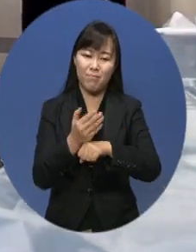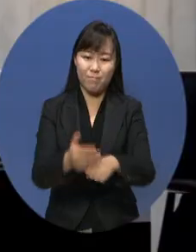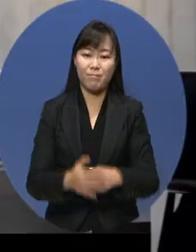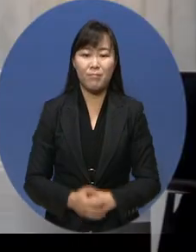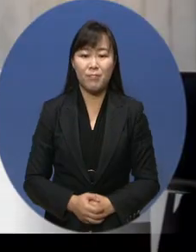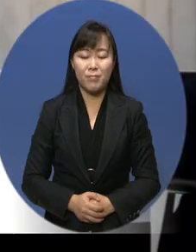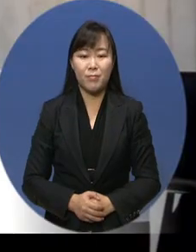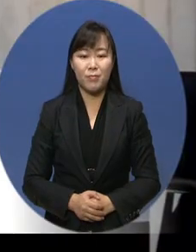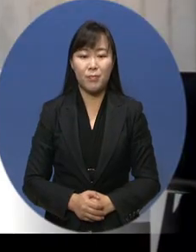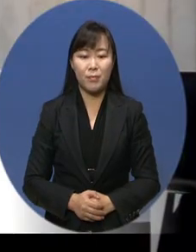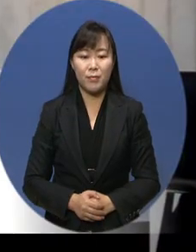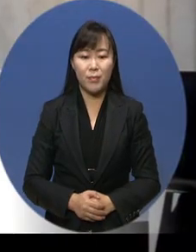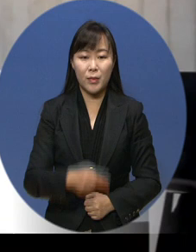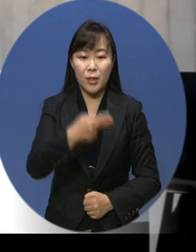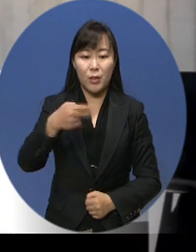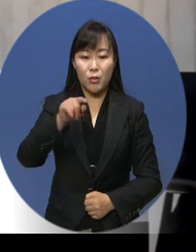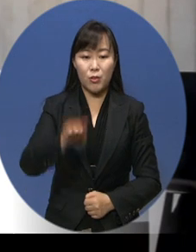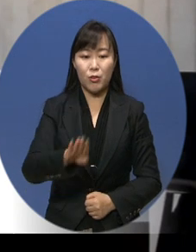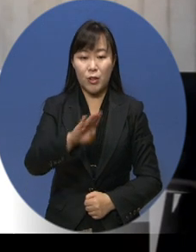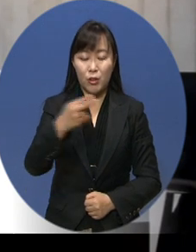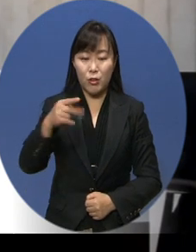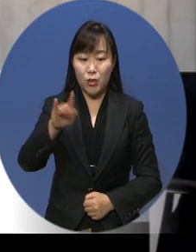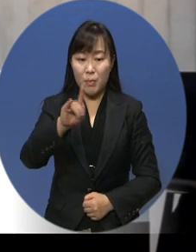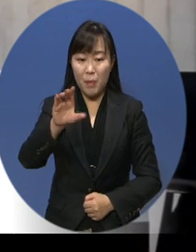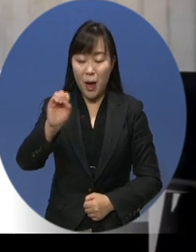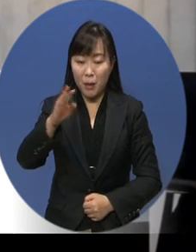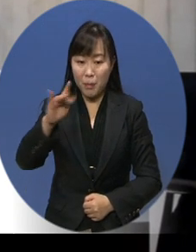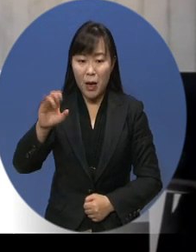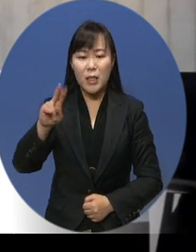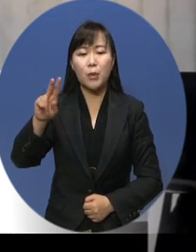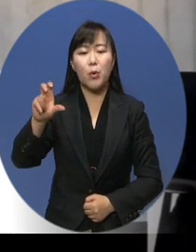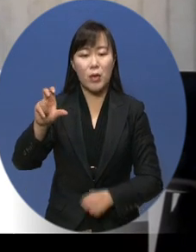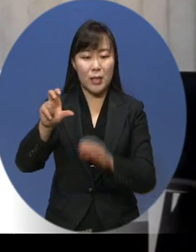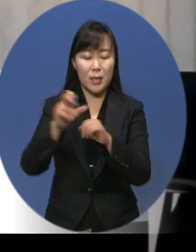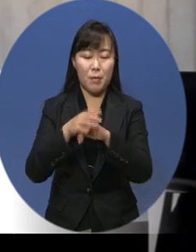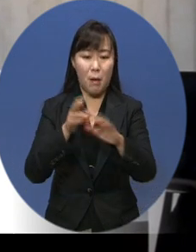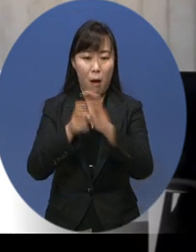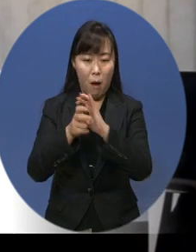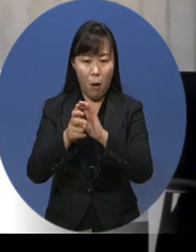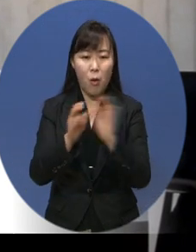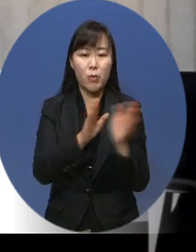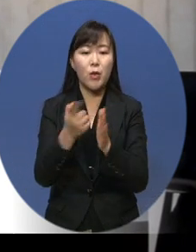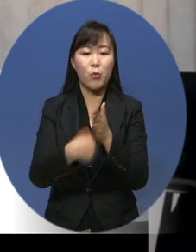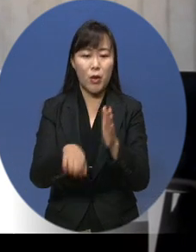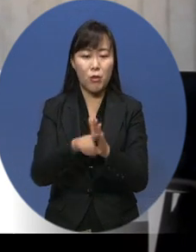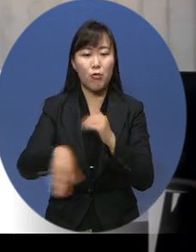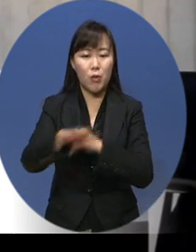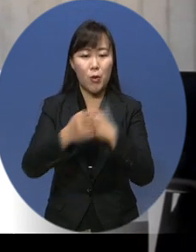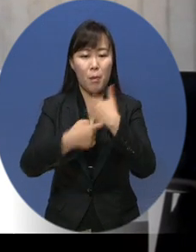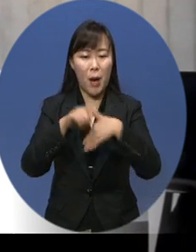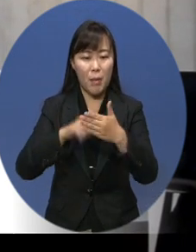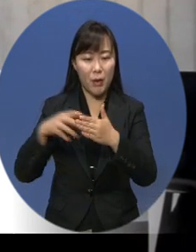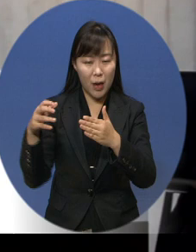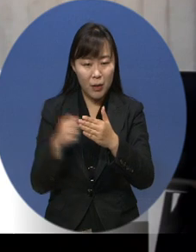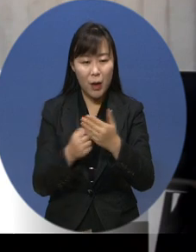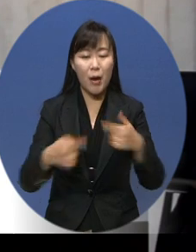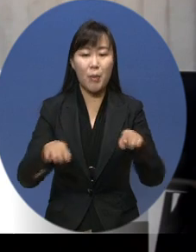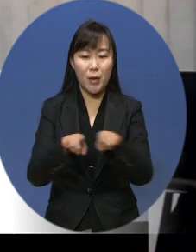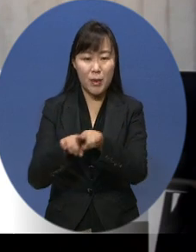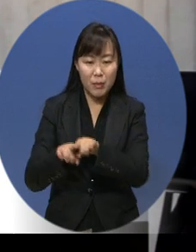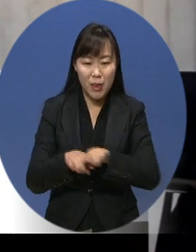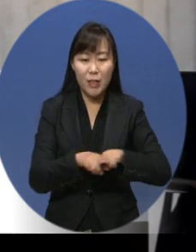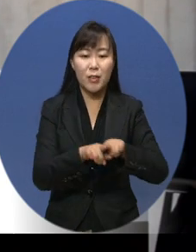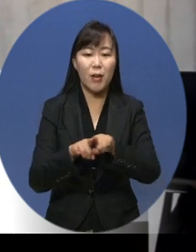남겨주었습니다. 띠띠빵빵 25인승 차량 마련을 위한 사랑 나눔 바자회. 저도 항상 마음으로 함께하며 발로 함께